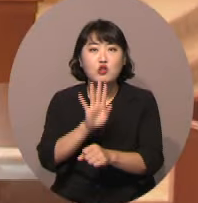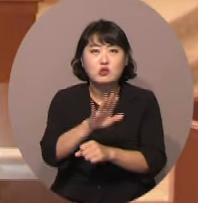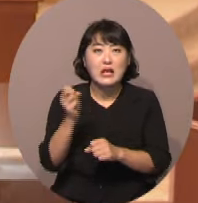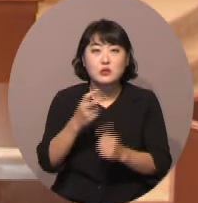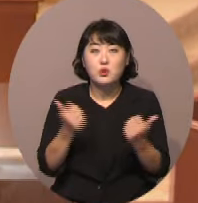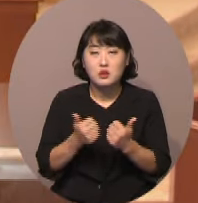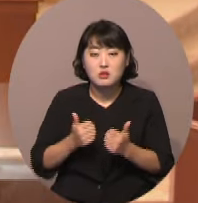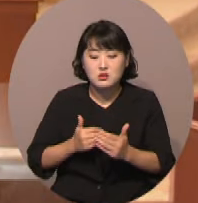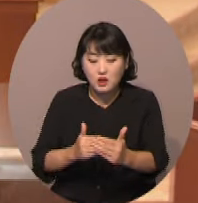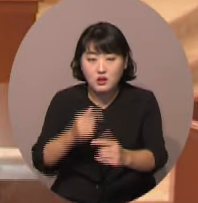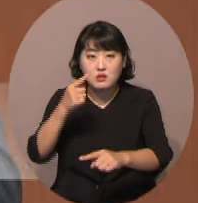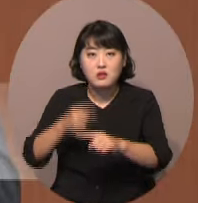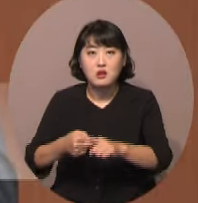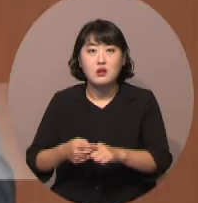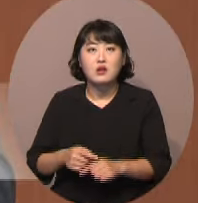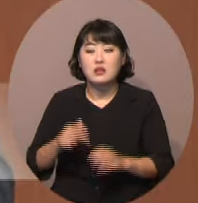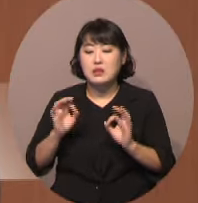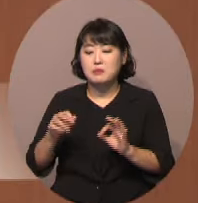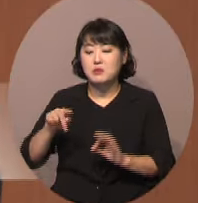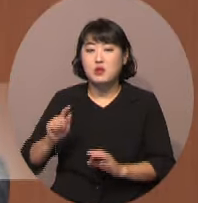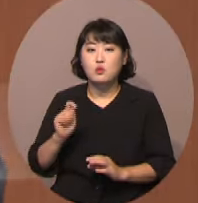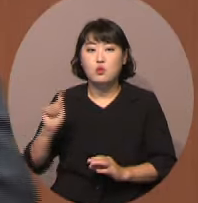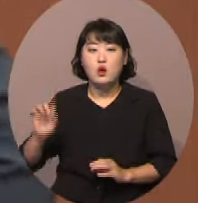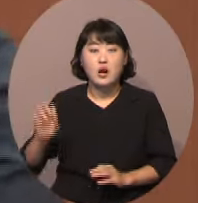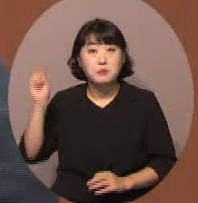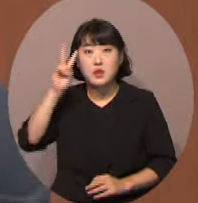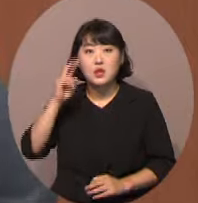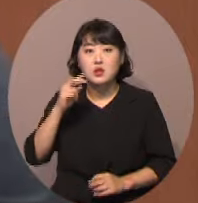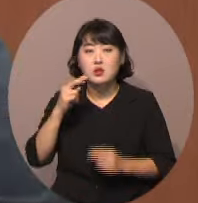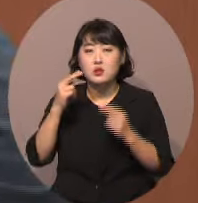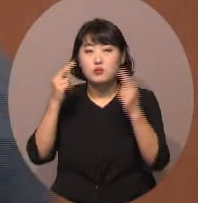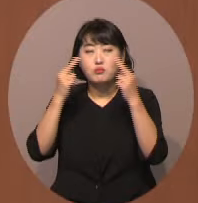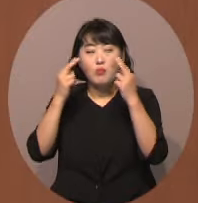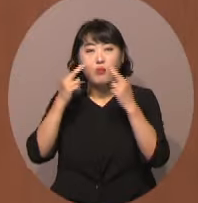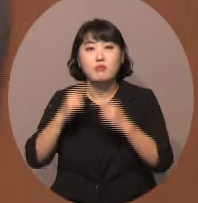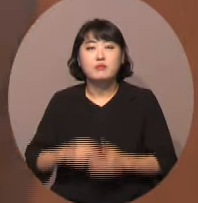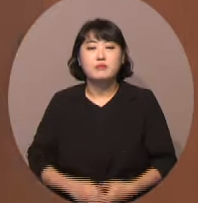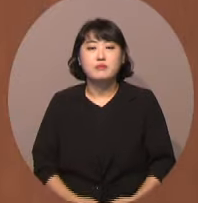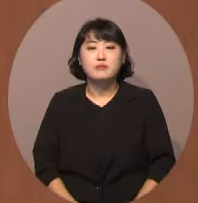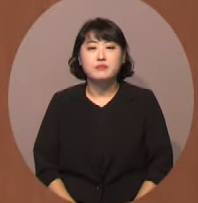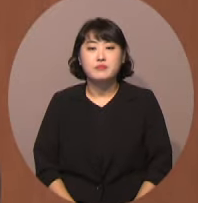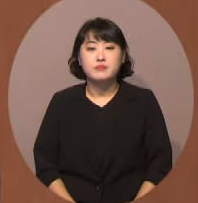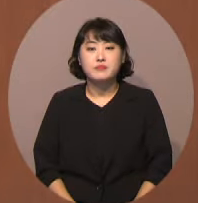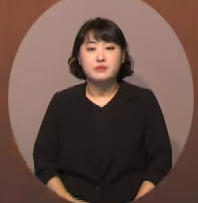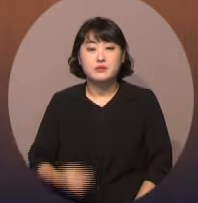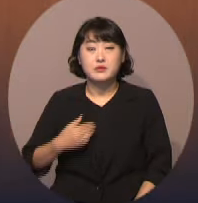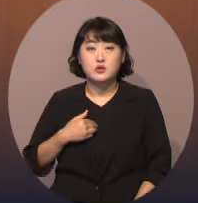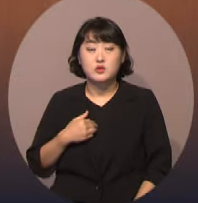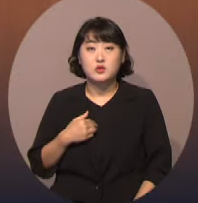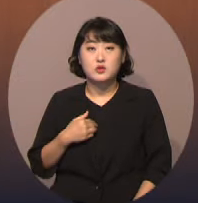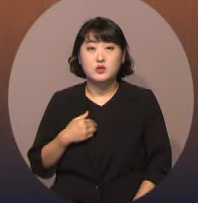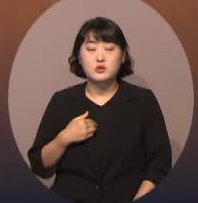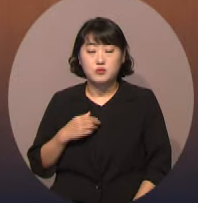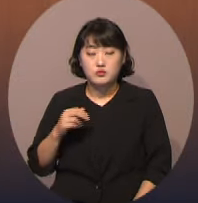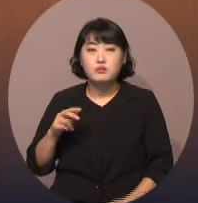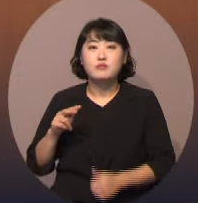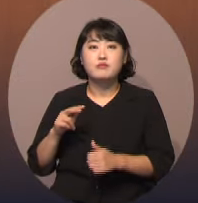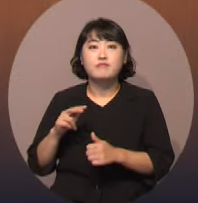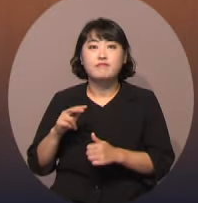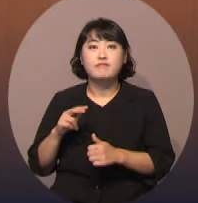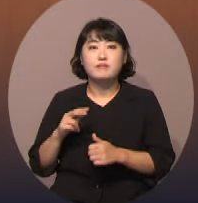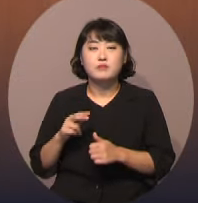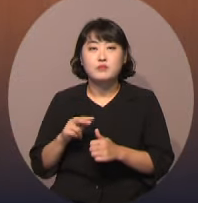발표를 하던 의장 후보인 김선광 의원은 갑자기 눈물을 내비쳤습니다 제가 후보자가 될 수 있도록